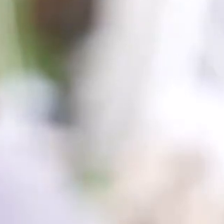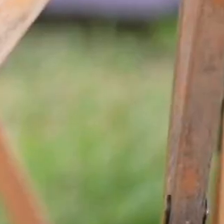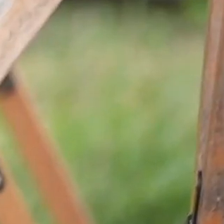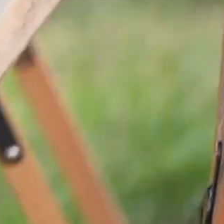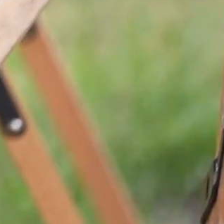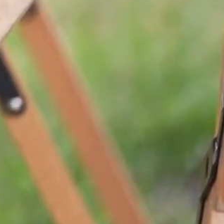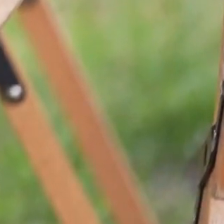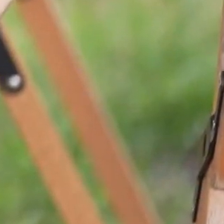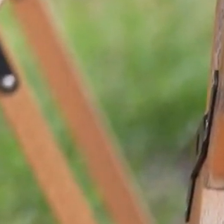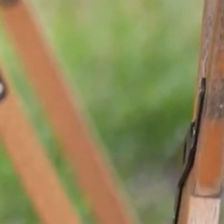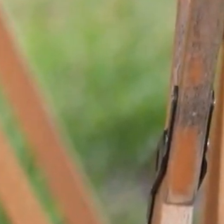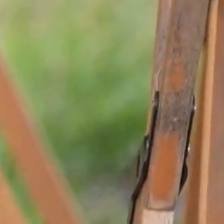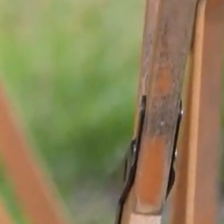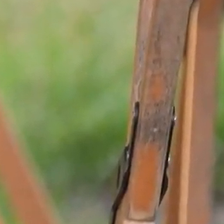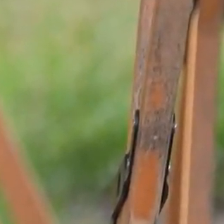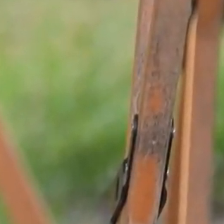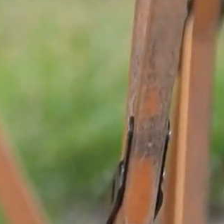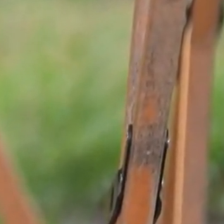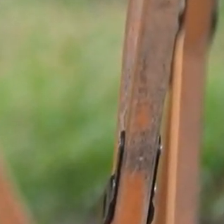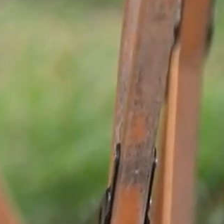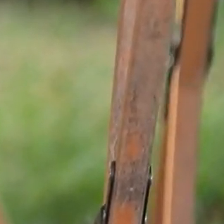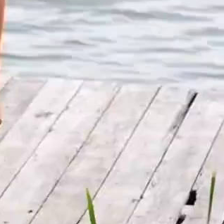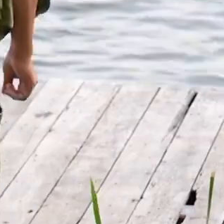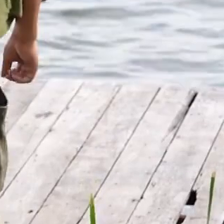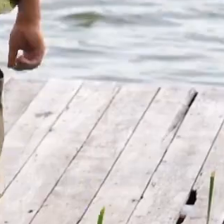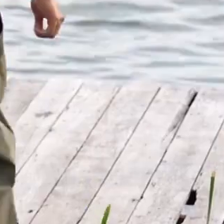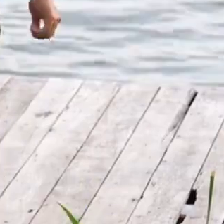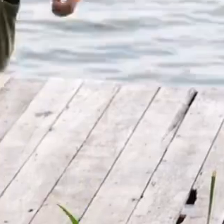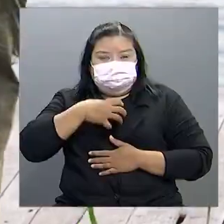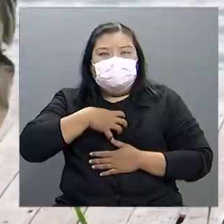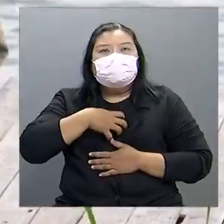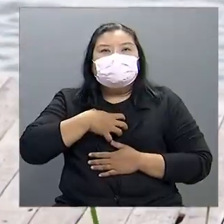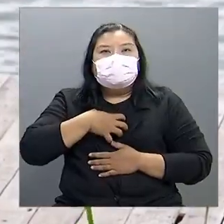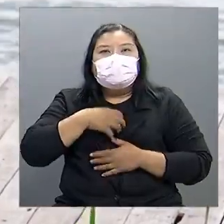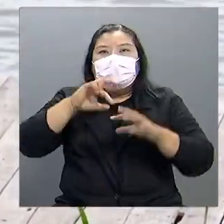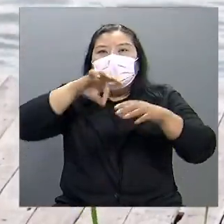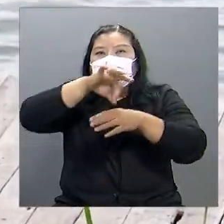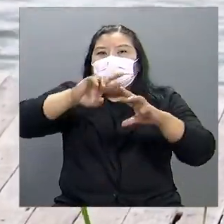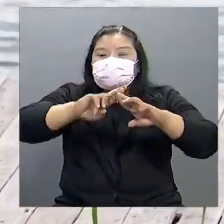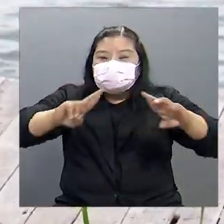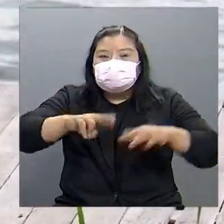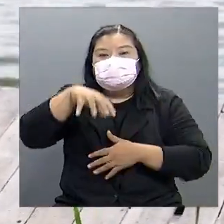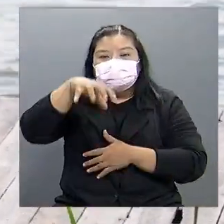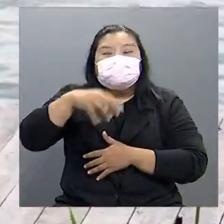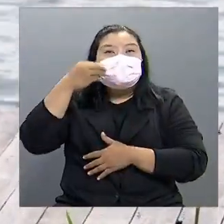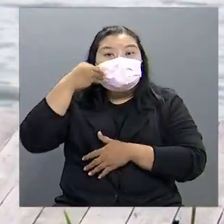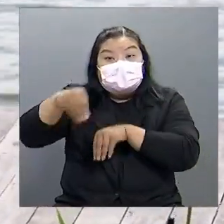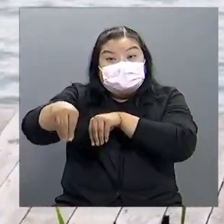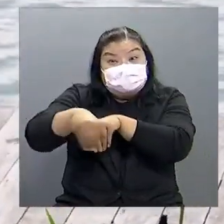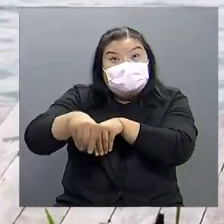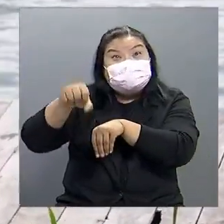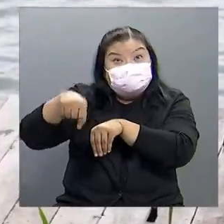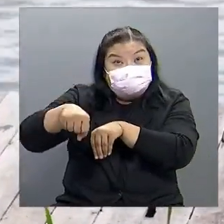อีกอย่างนึงเราเคยมีความฝันอ่าคาเฟ่เล็กๆที่คุณครูเก๋ๆข้างบ้านแล้วเราก็ได้ทำความสำเร็จและ